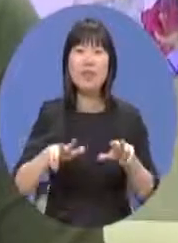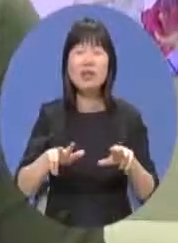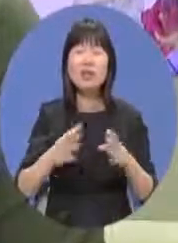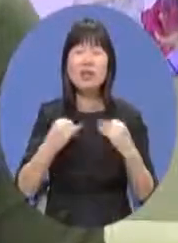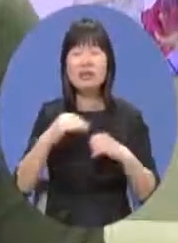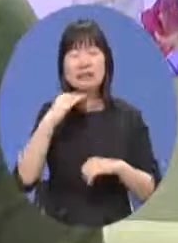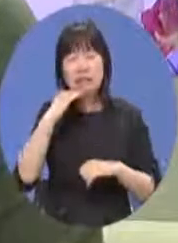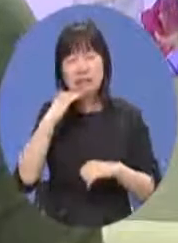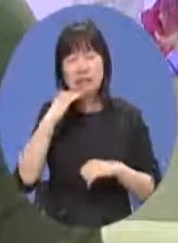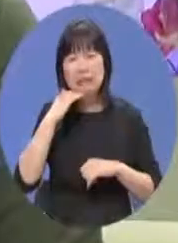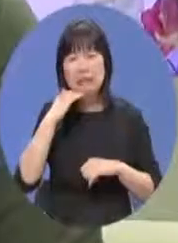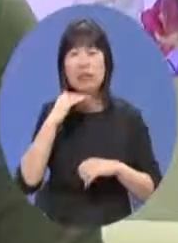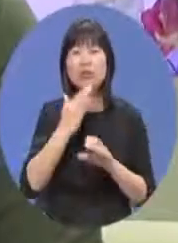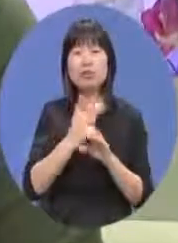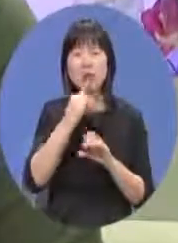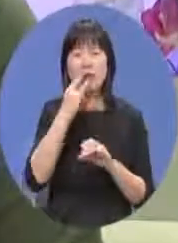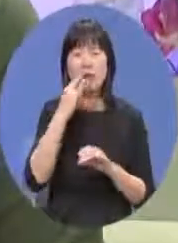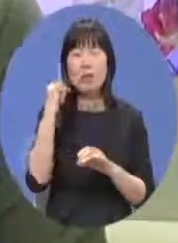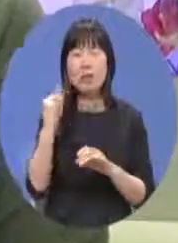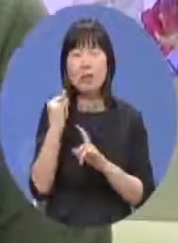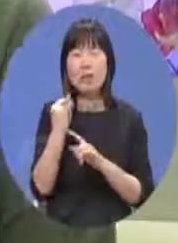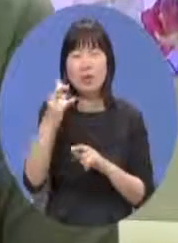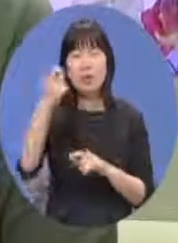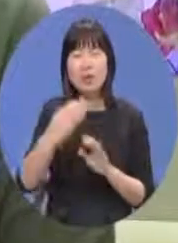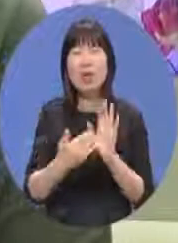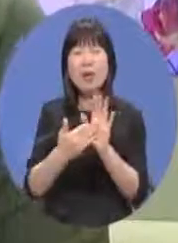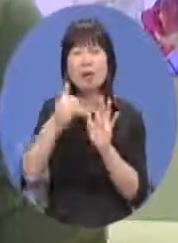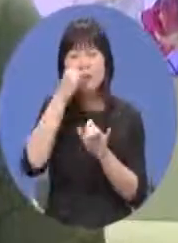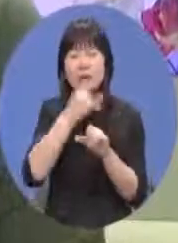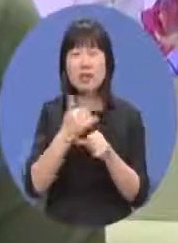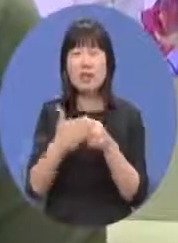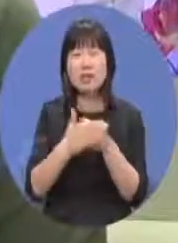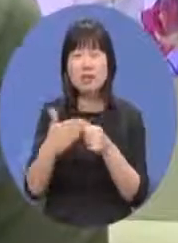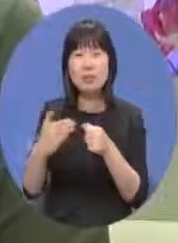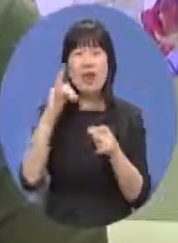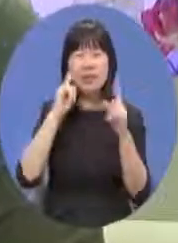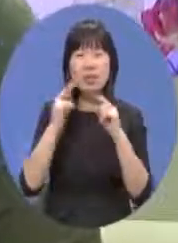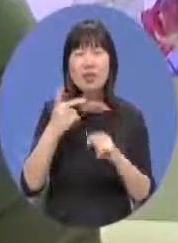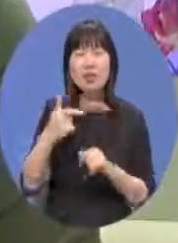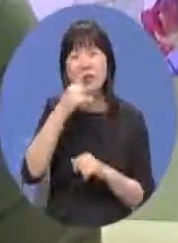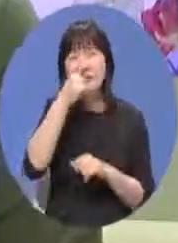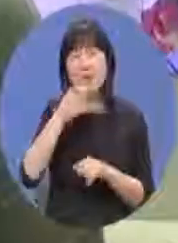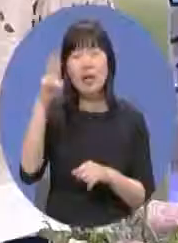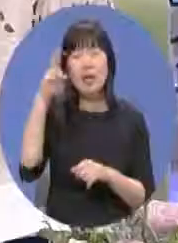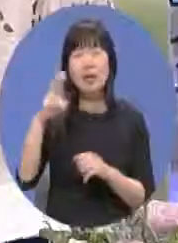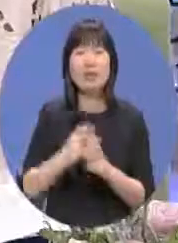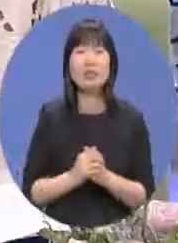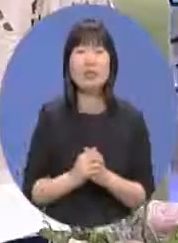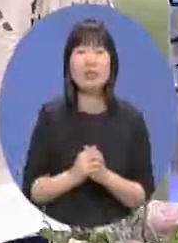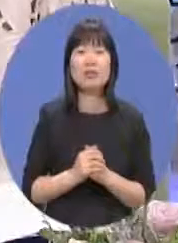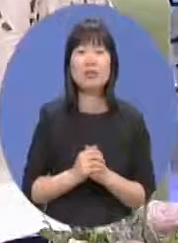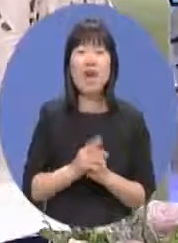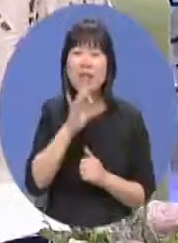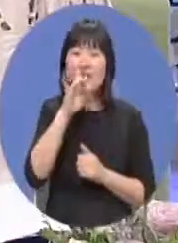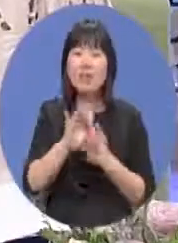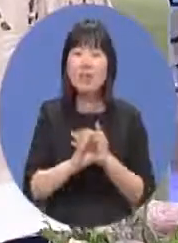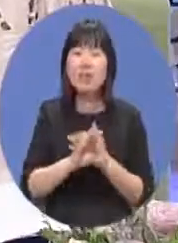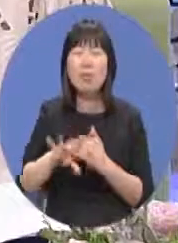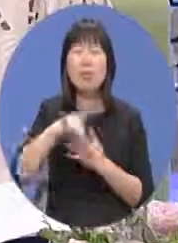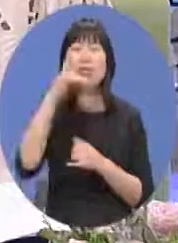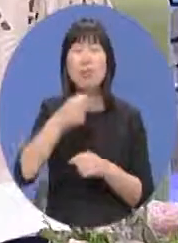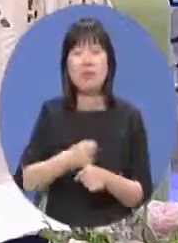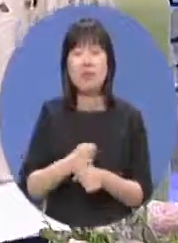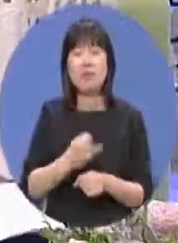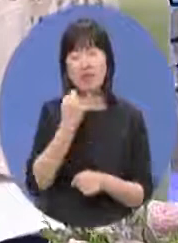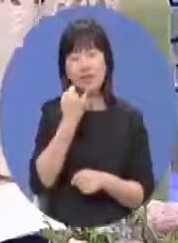많이 기다리시고 계세요. 어머님도. 몇번 거절을 당하셨기 때문에. 상처를 좀 받으셨거든요. 그러시구나. 이제 안 되면 먼저